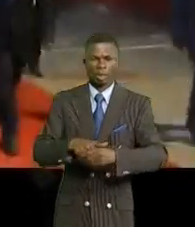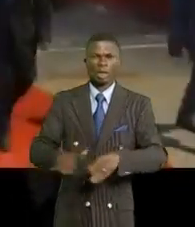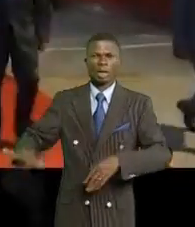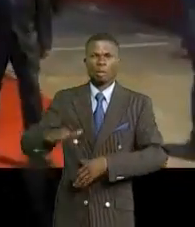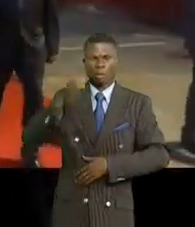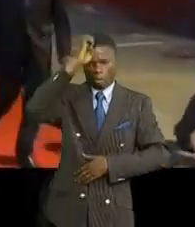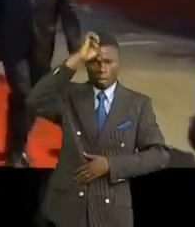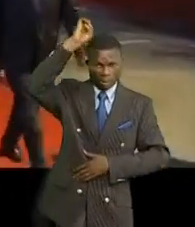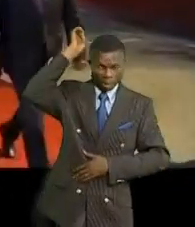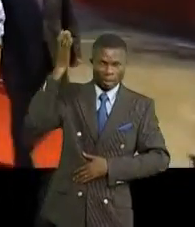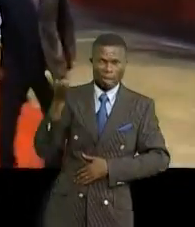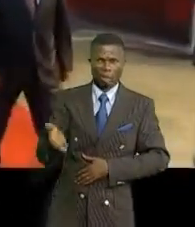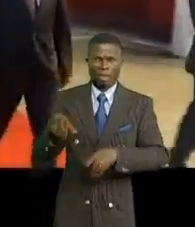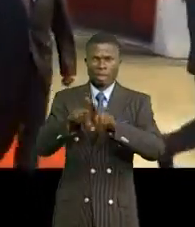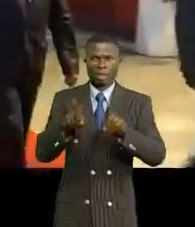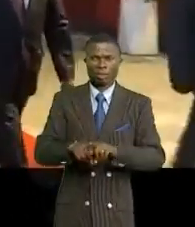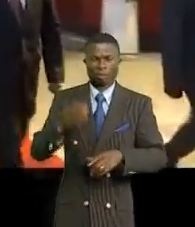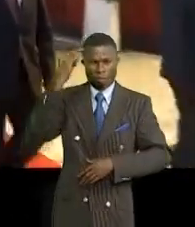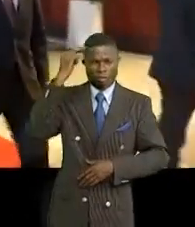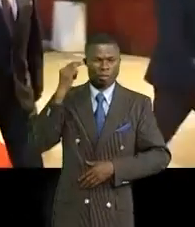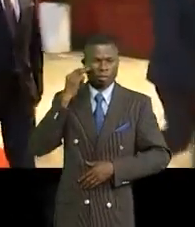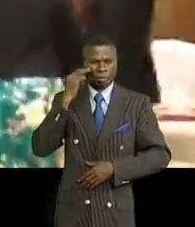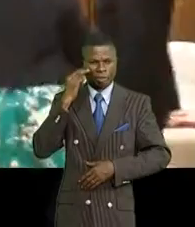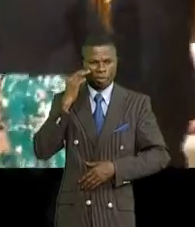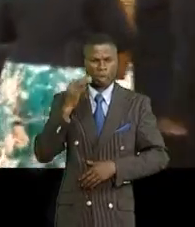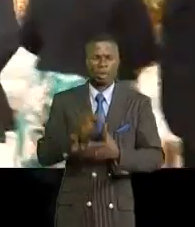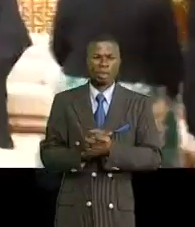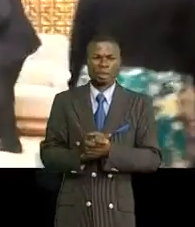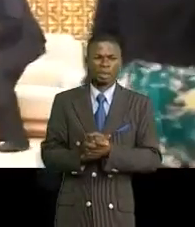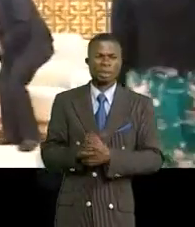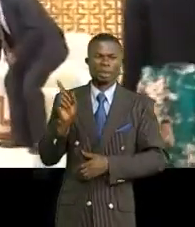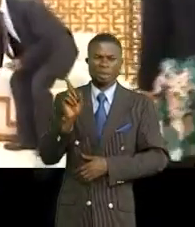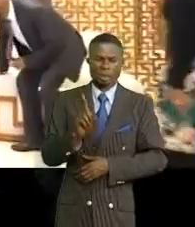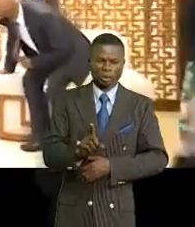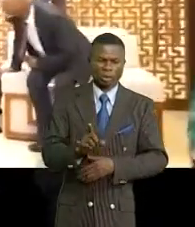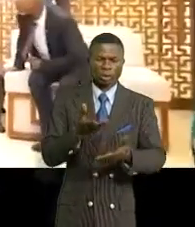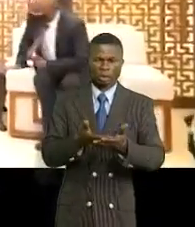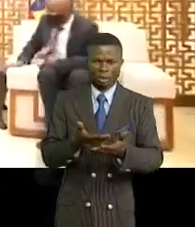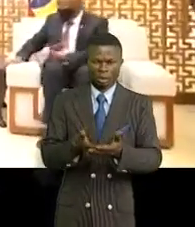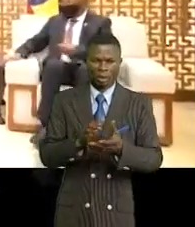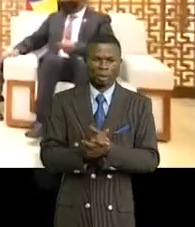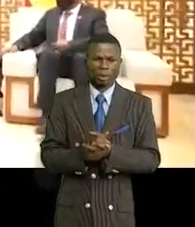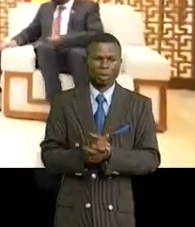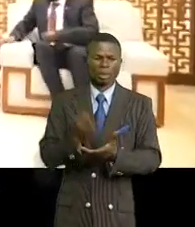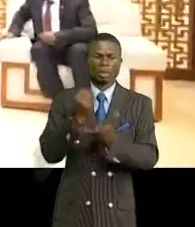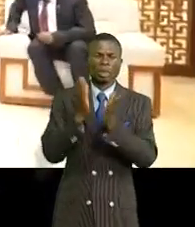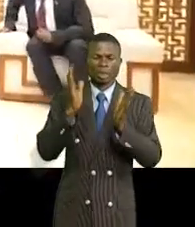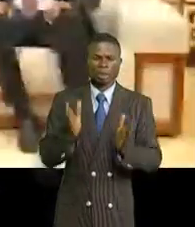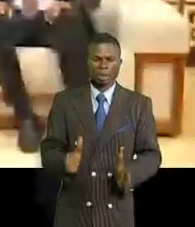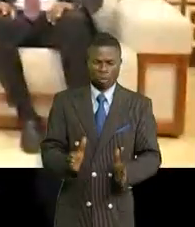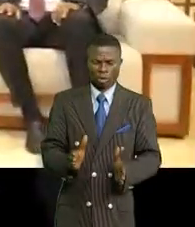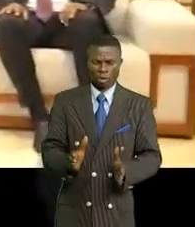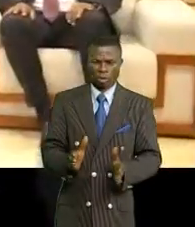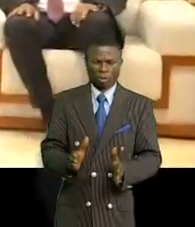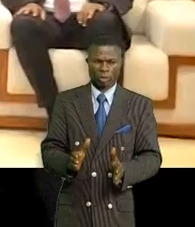Ngandou, la vice-ministre éthiopienne des Affaires étrangères, Bri Tukan Ayana, et l'ambassadeur Zenon,